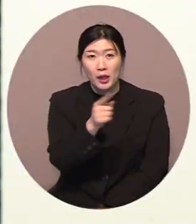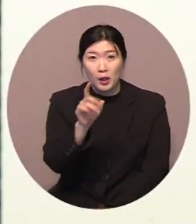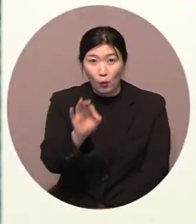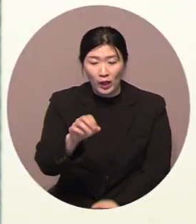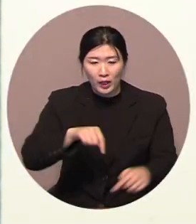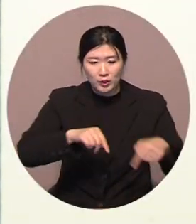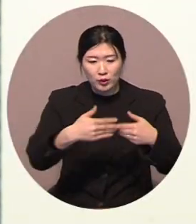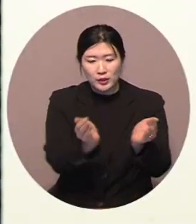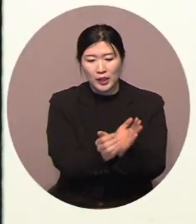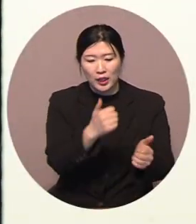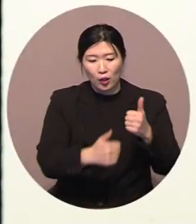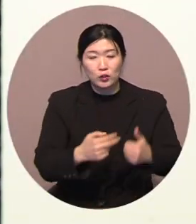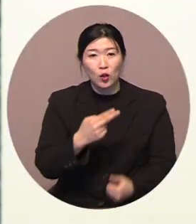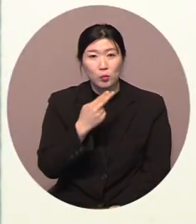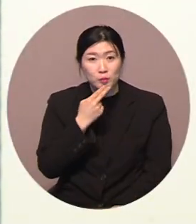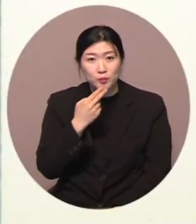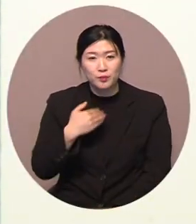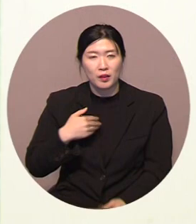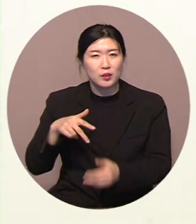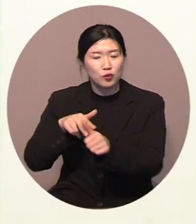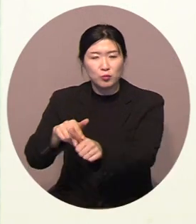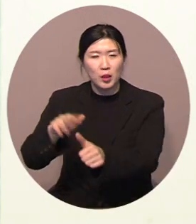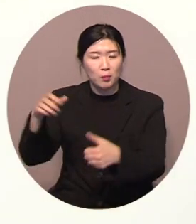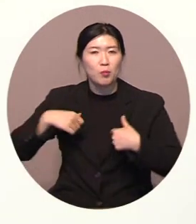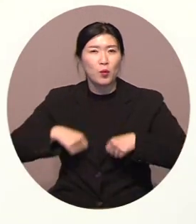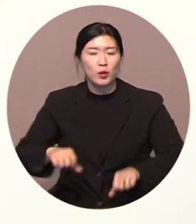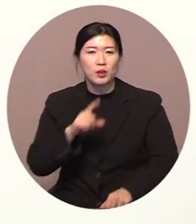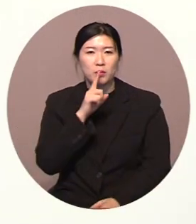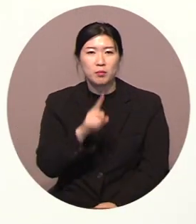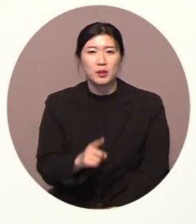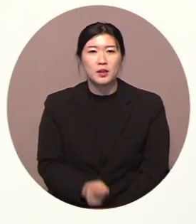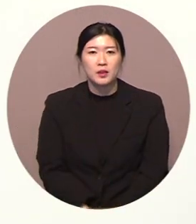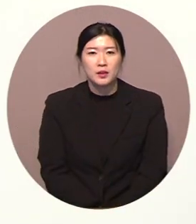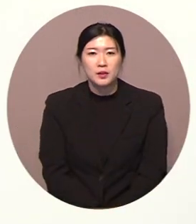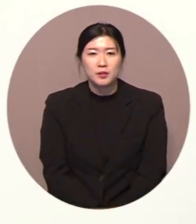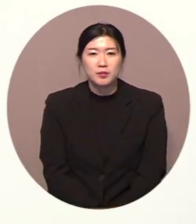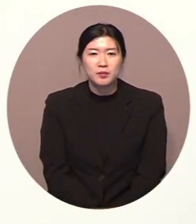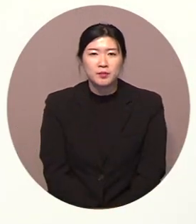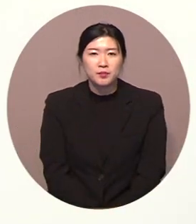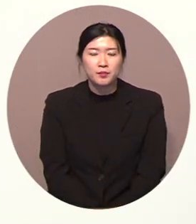무산되면 총선에 출마하지 않겠다는 입장을 내놓은 바 있습니다